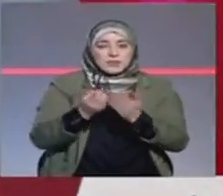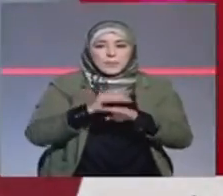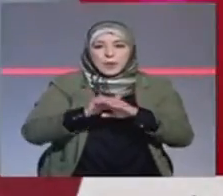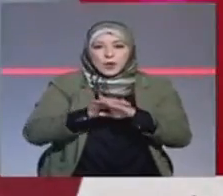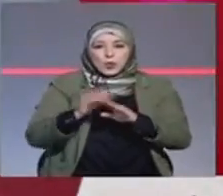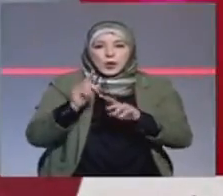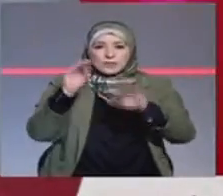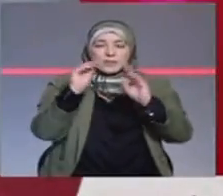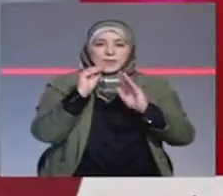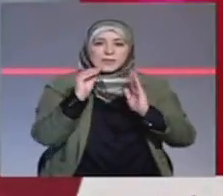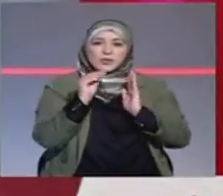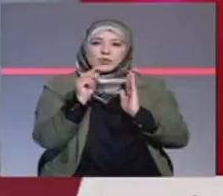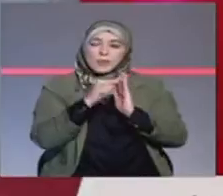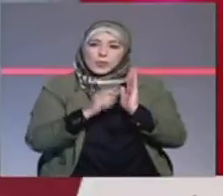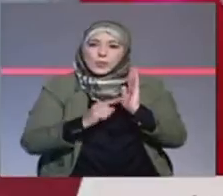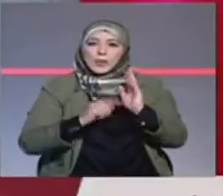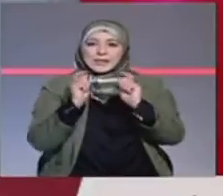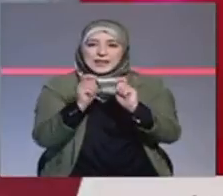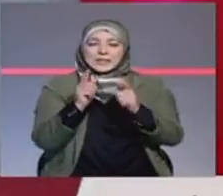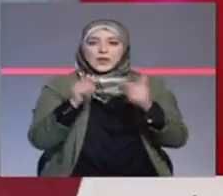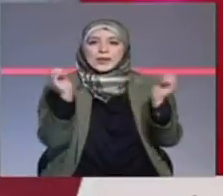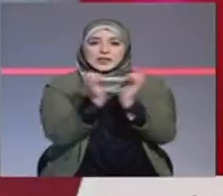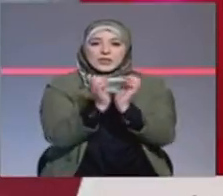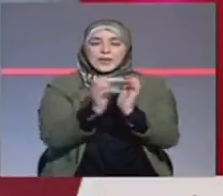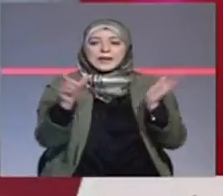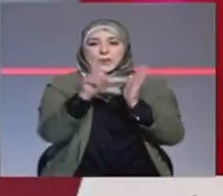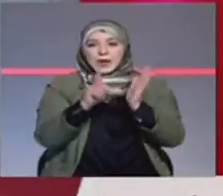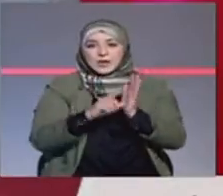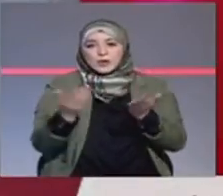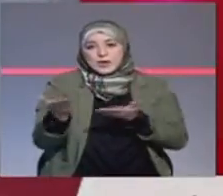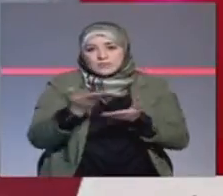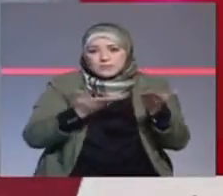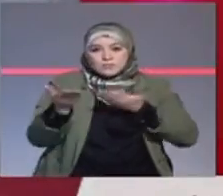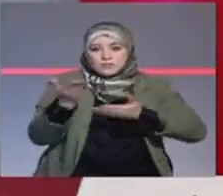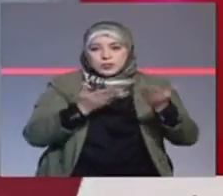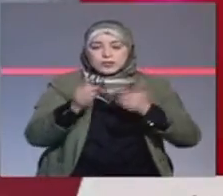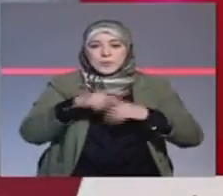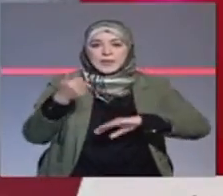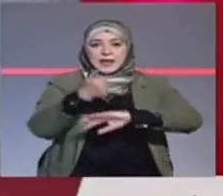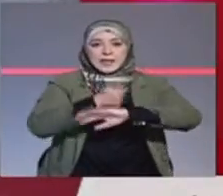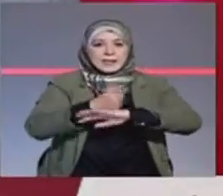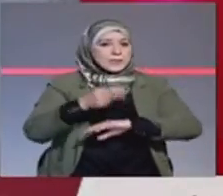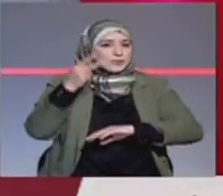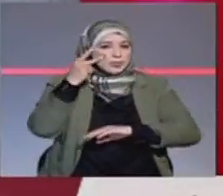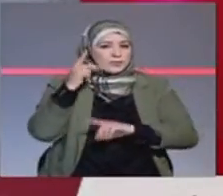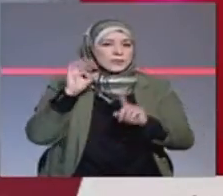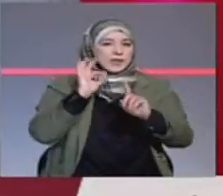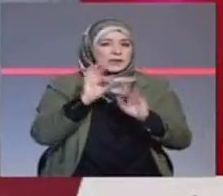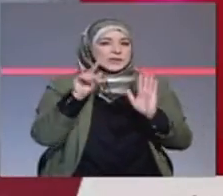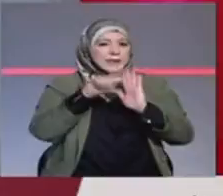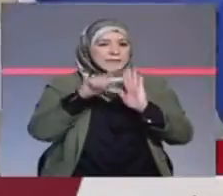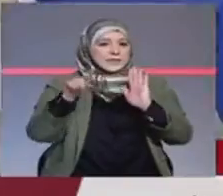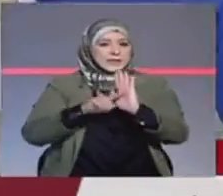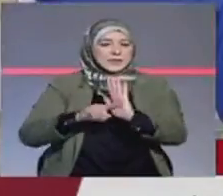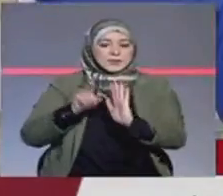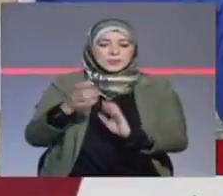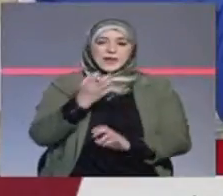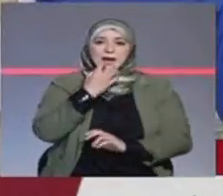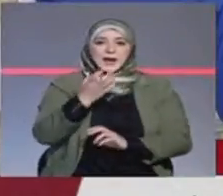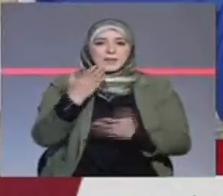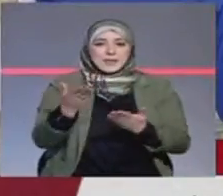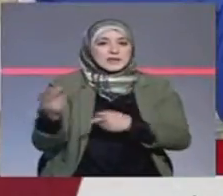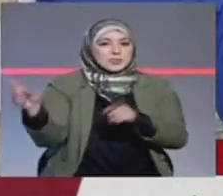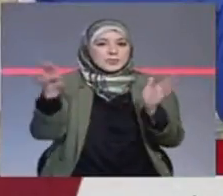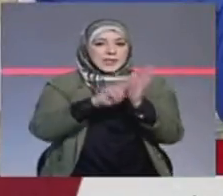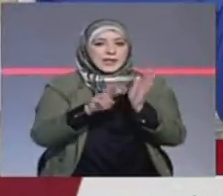القضايا السياسية والاجتماعية والقانونية. الرئيس سعيد انتقد مسألة الحديث عن رغبته في